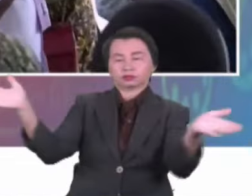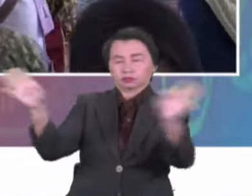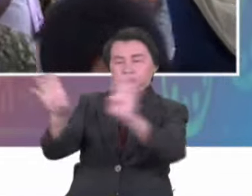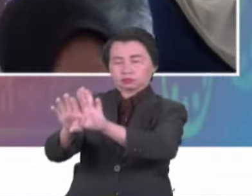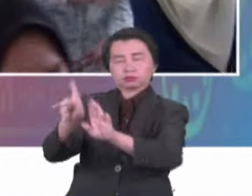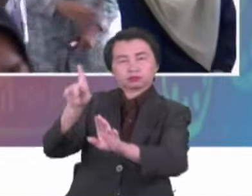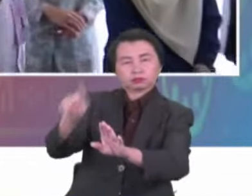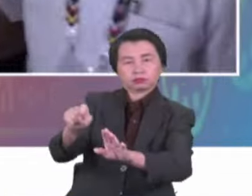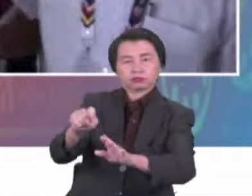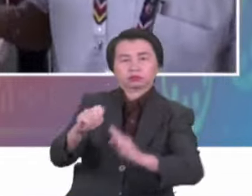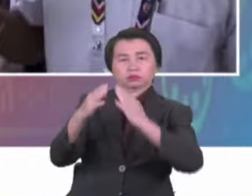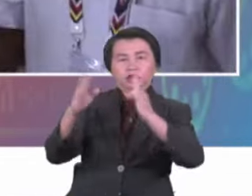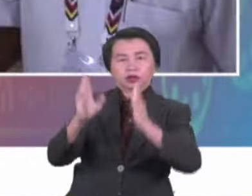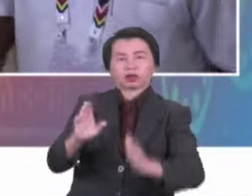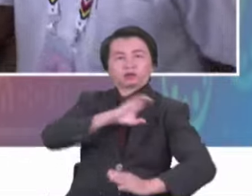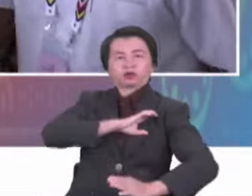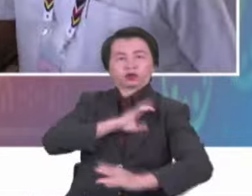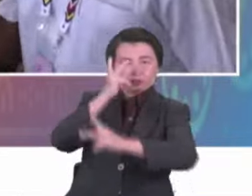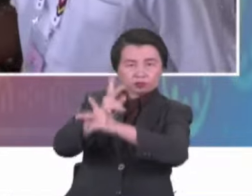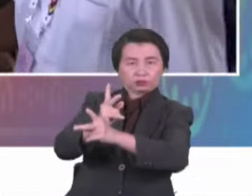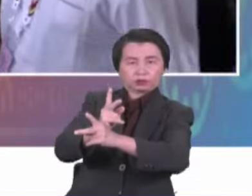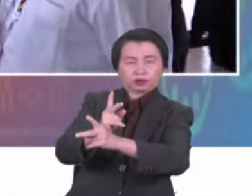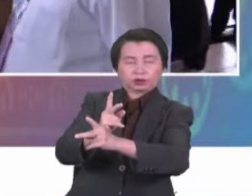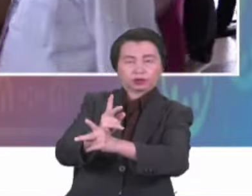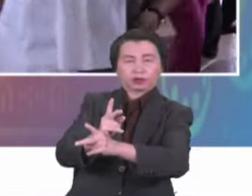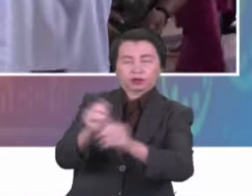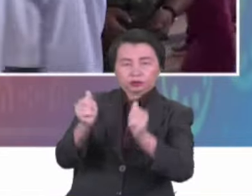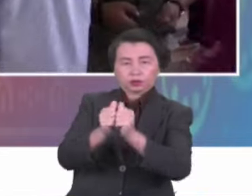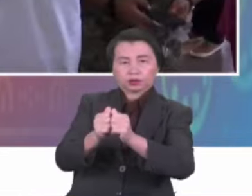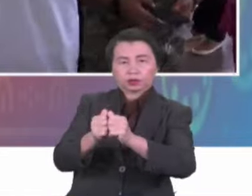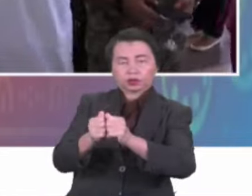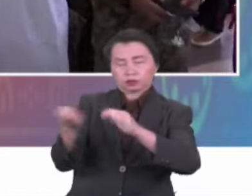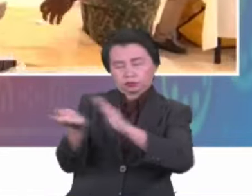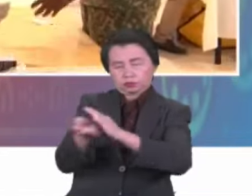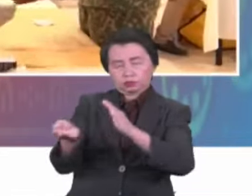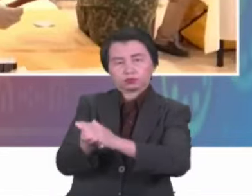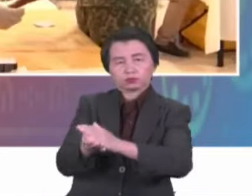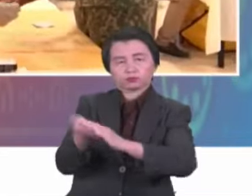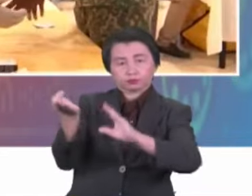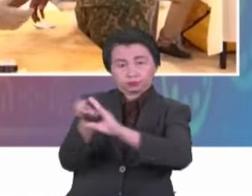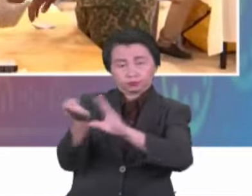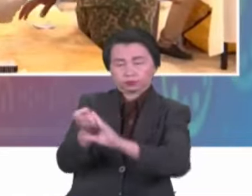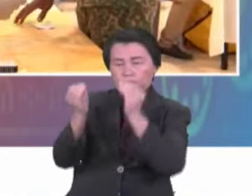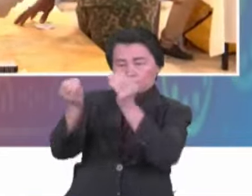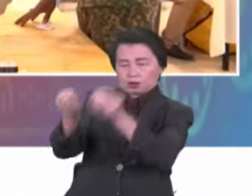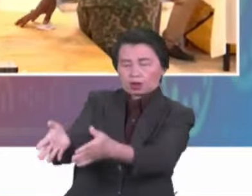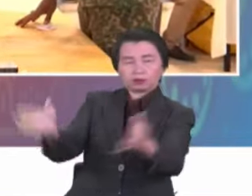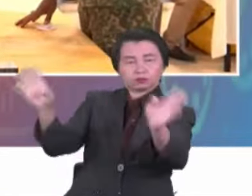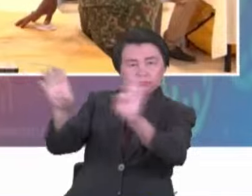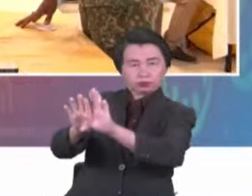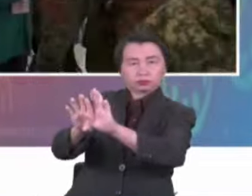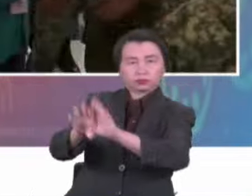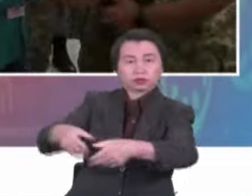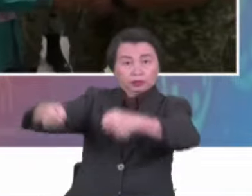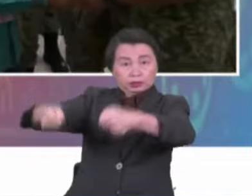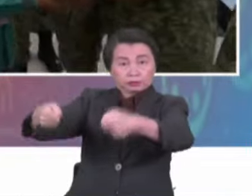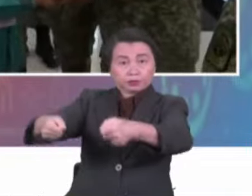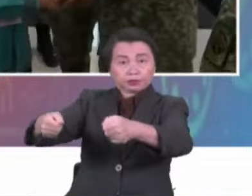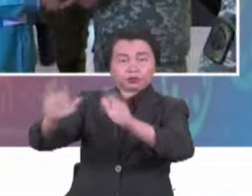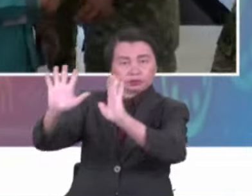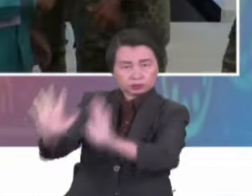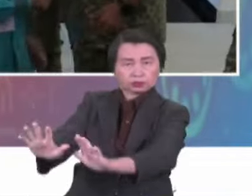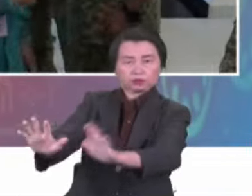simpan peti berkenaan bersama dengan dokumen-dokumen yang berkenaan lah. Dan peti itu akan